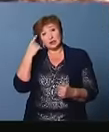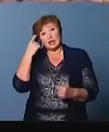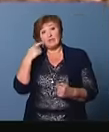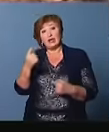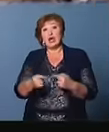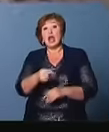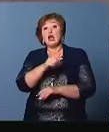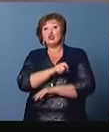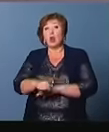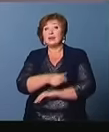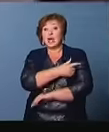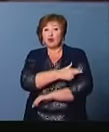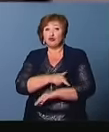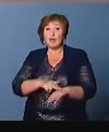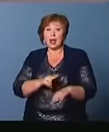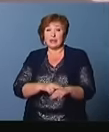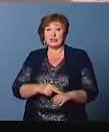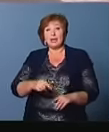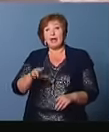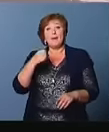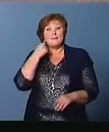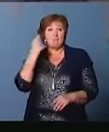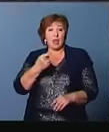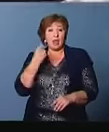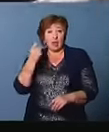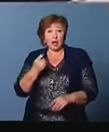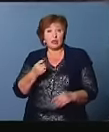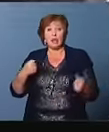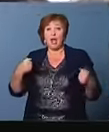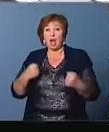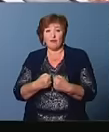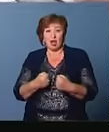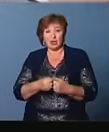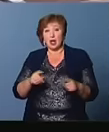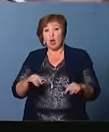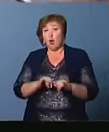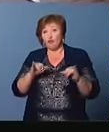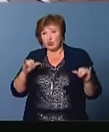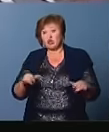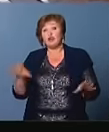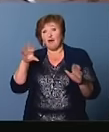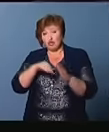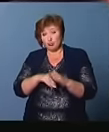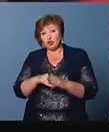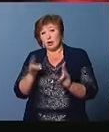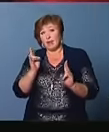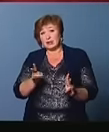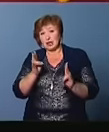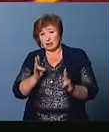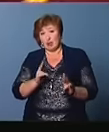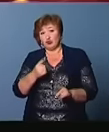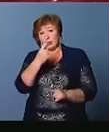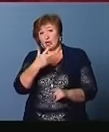чтобы отрезвить ситуацию на дорогах. В Удмуртии рост пьяных ДТП, а пострадавших в таких авариях стало на треть больше, чем в прошлом